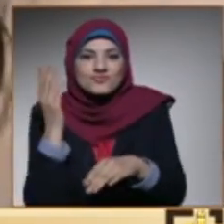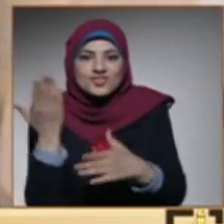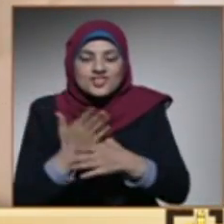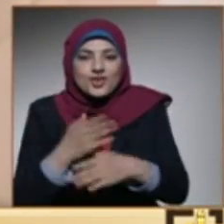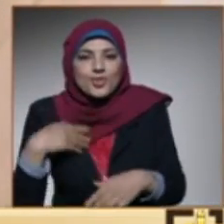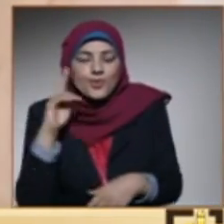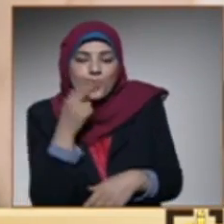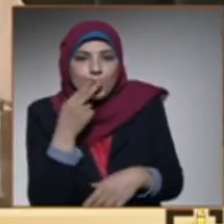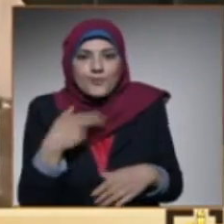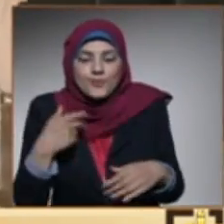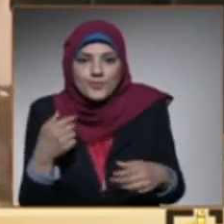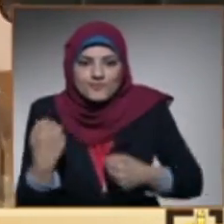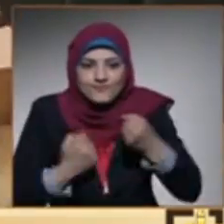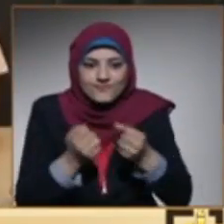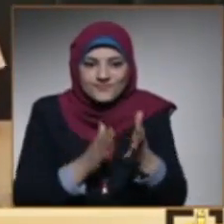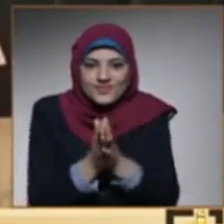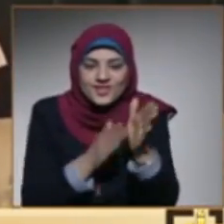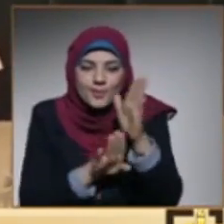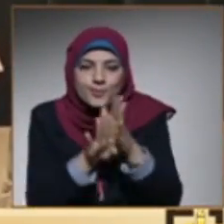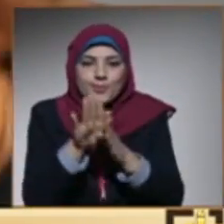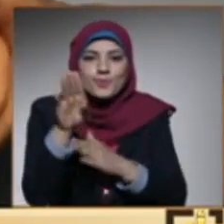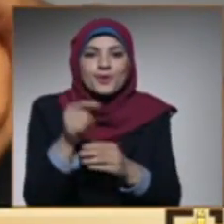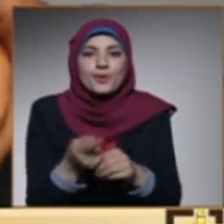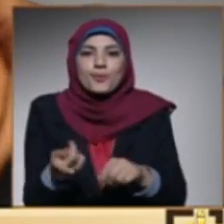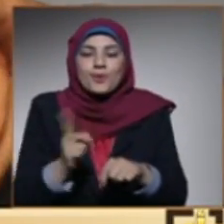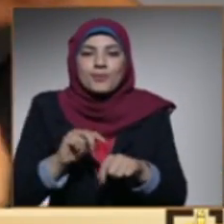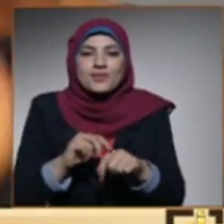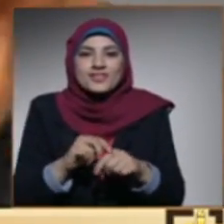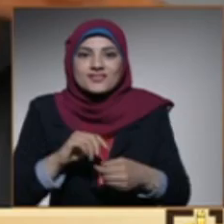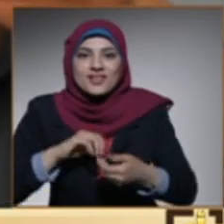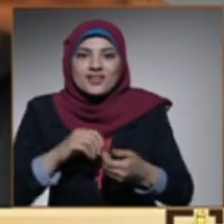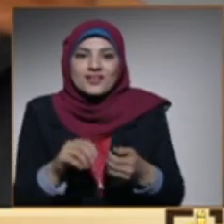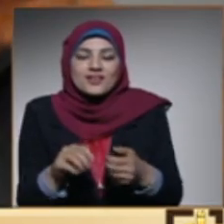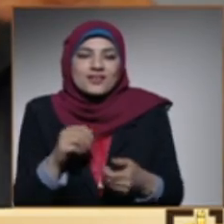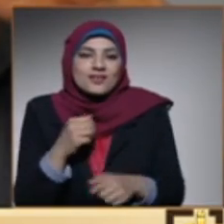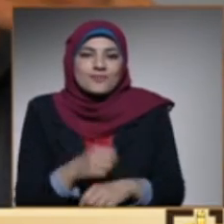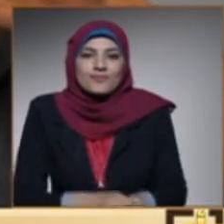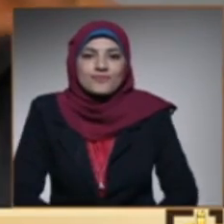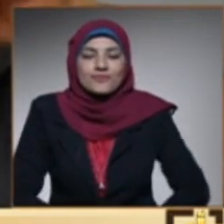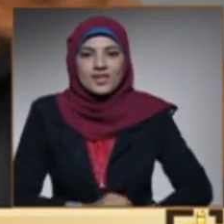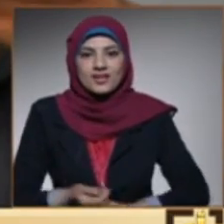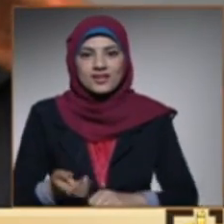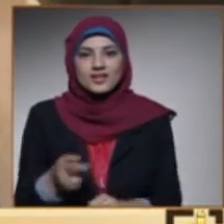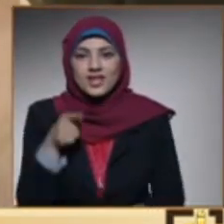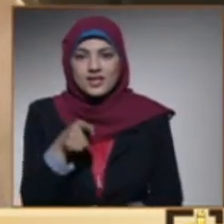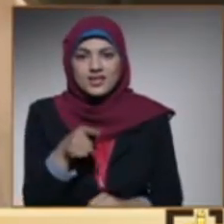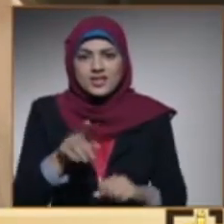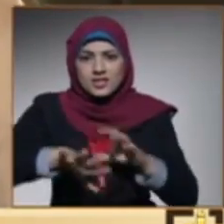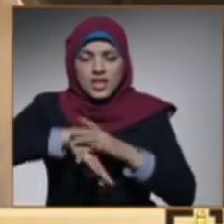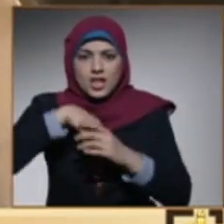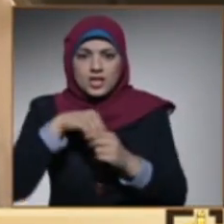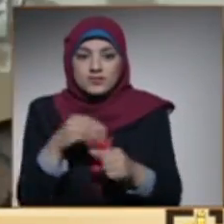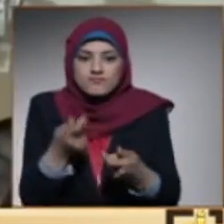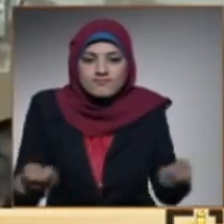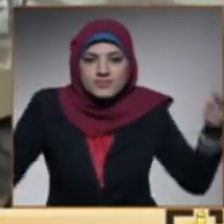الوعي بثقافة الصم ولغة الإشارة والقضايا القانونية على مستويات متفاوتة. هذا الحدث يزيد